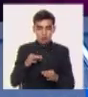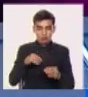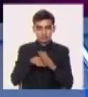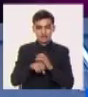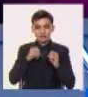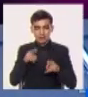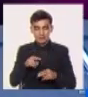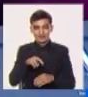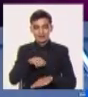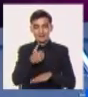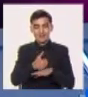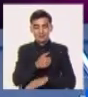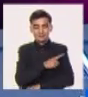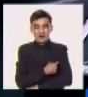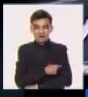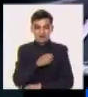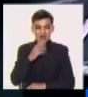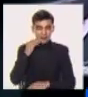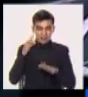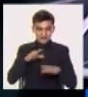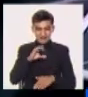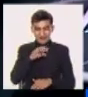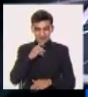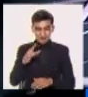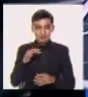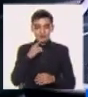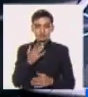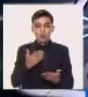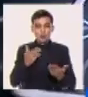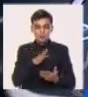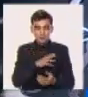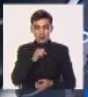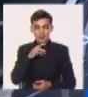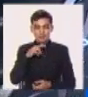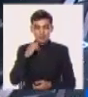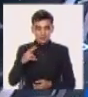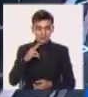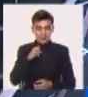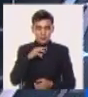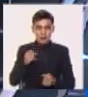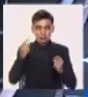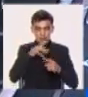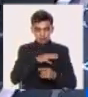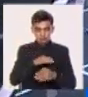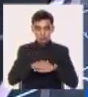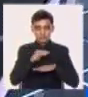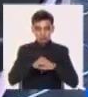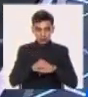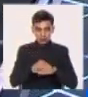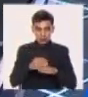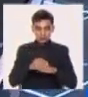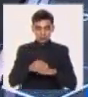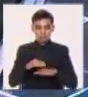главного санитарного врача Алматы. О чем идет речь, знает моя коллега Ардак Камал. Ардак, добрый вечер. Добрый вечер,